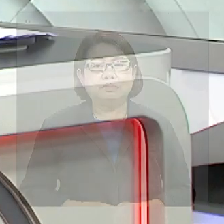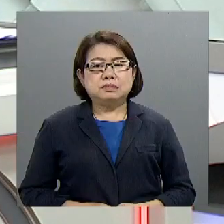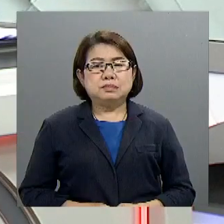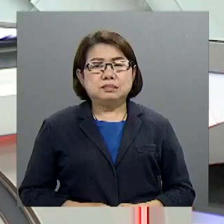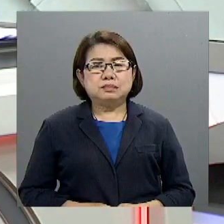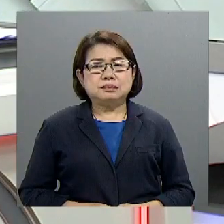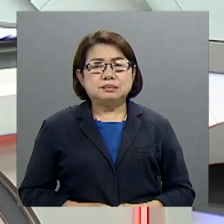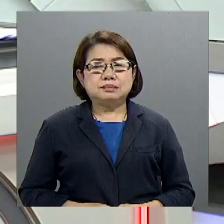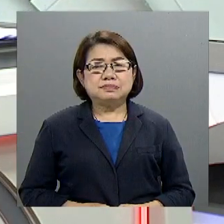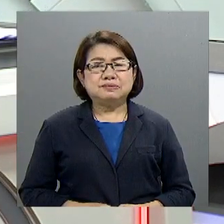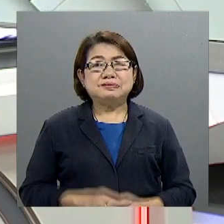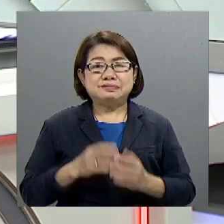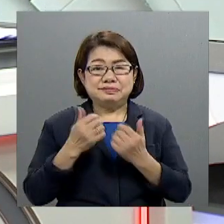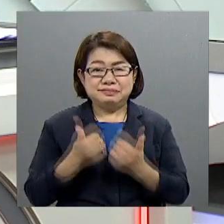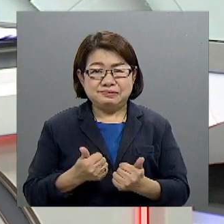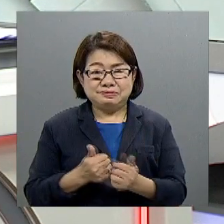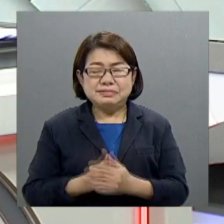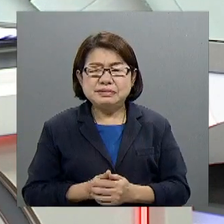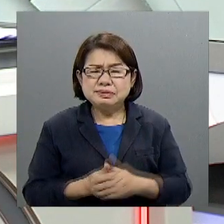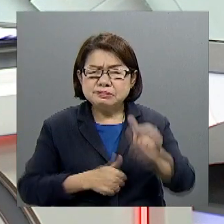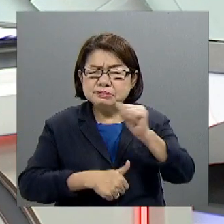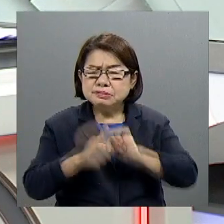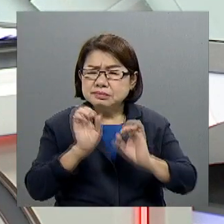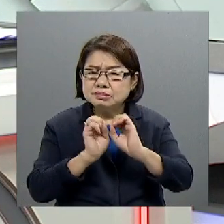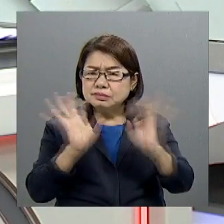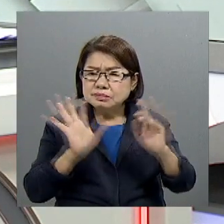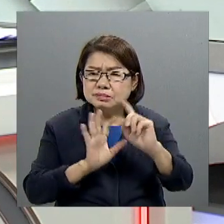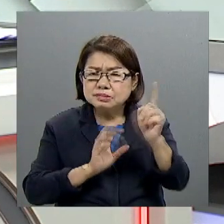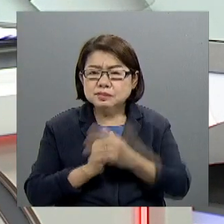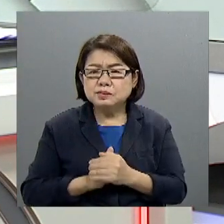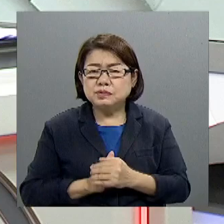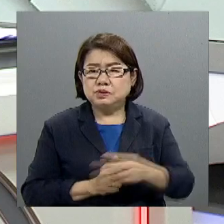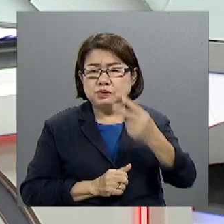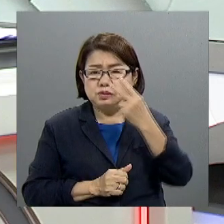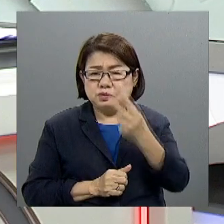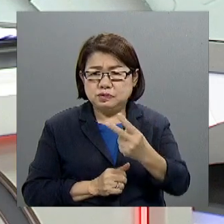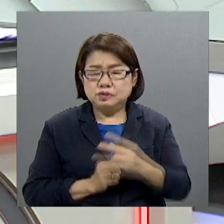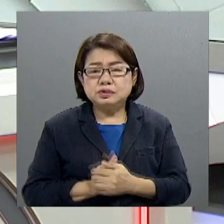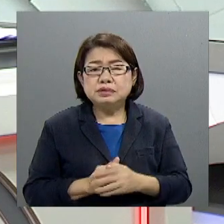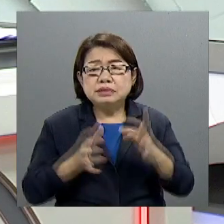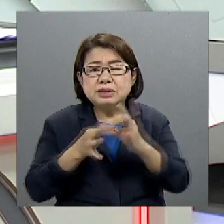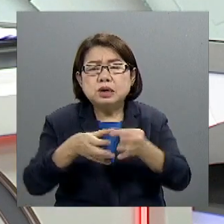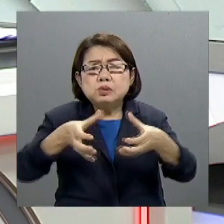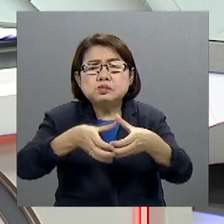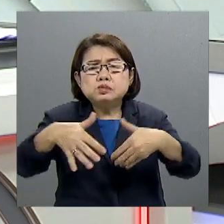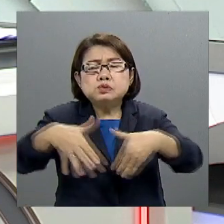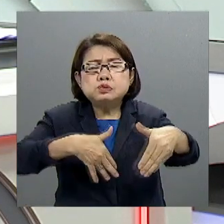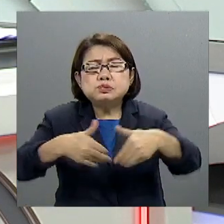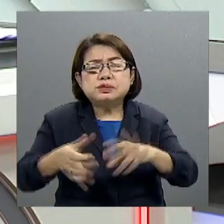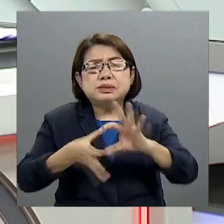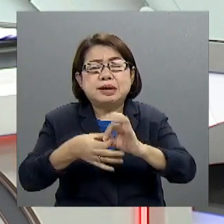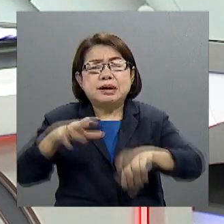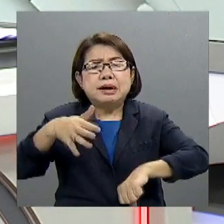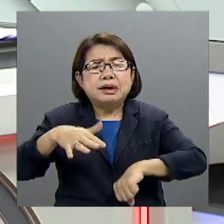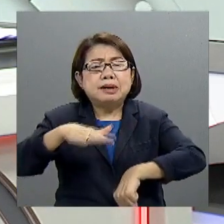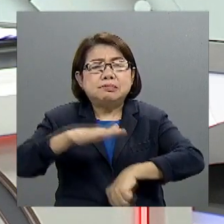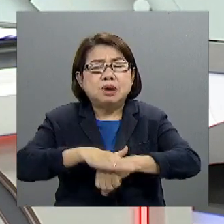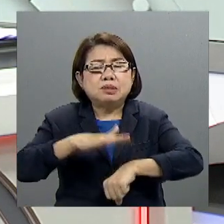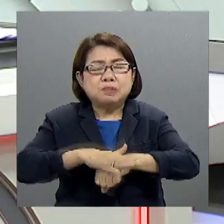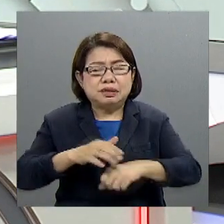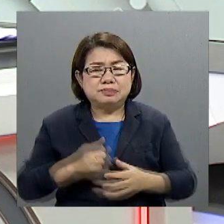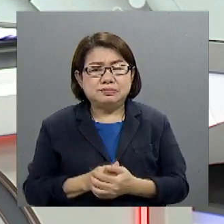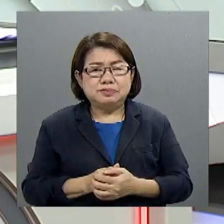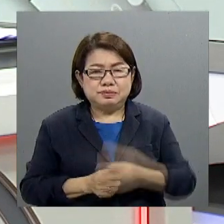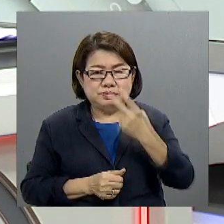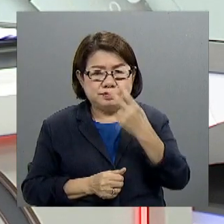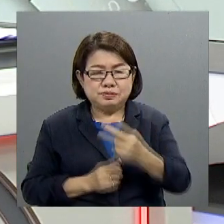เจนซีรีพอร์เตอร์วันนี้นะครับไปดูเรื่องราวการใช้พื้นที่สร้างสรรค์ของชุมชนผ่ากีฬาฟุตบอลในนามกลุ่มของผ่าแต้มอาคาเดมี่ห้วยไ